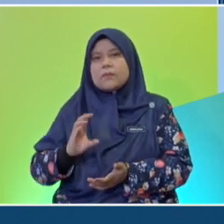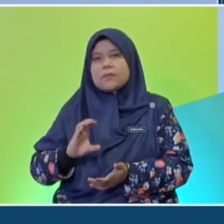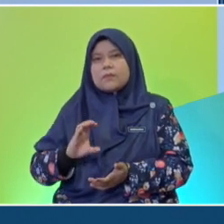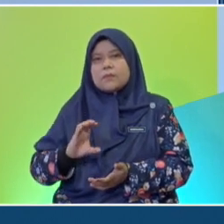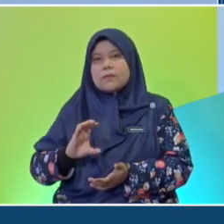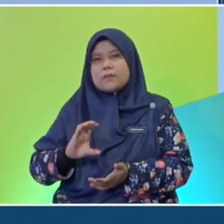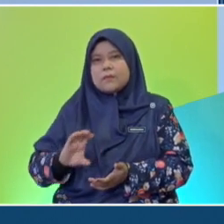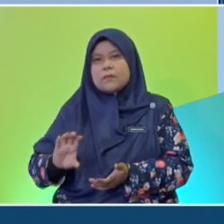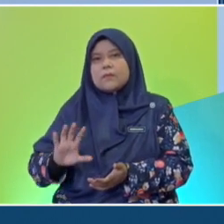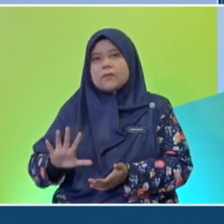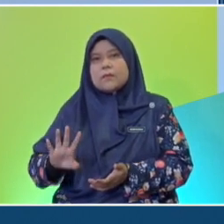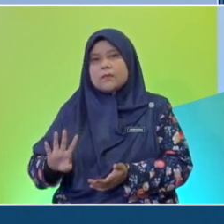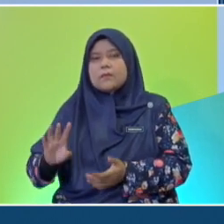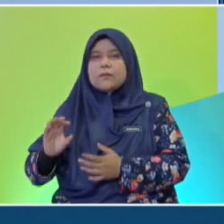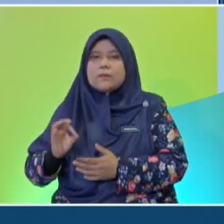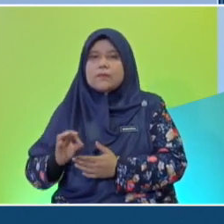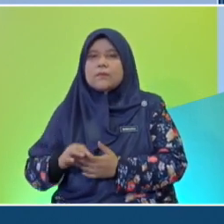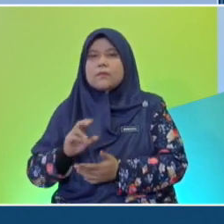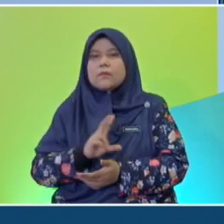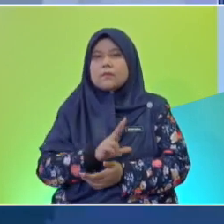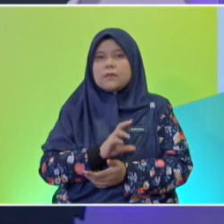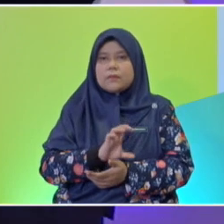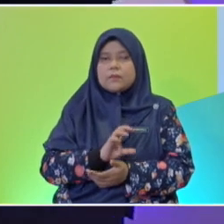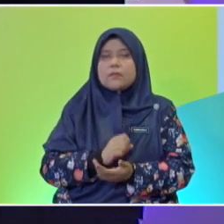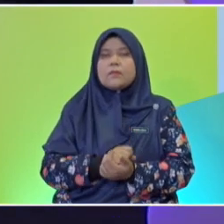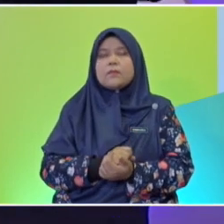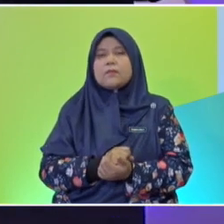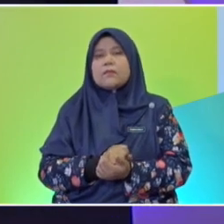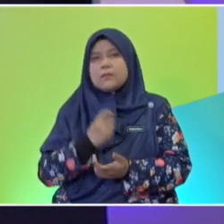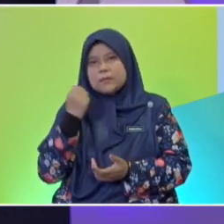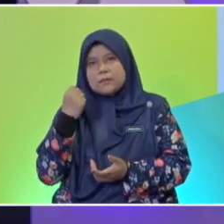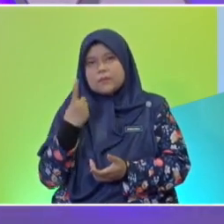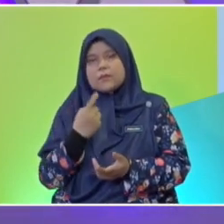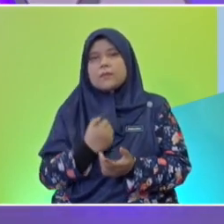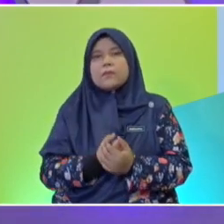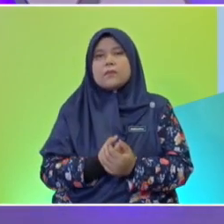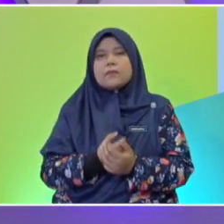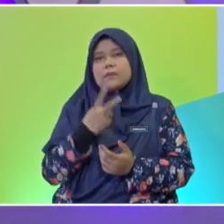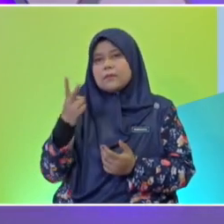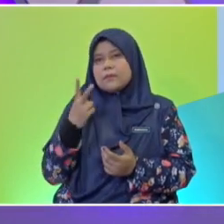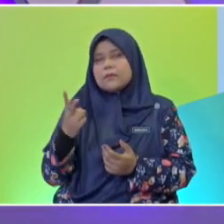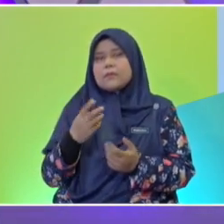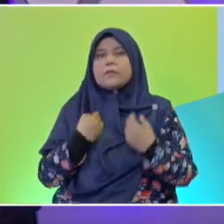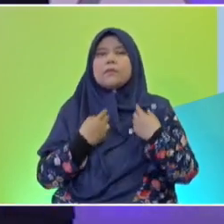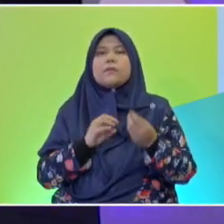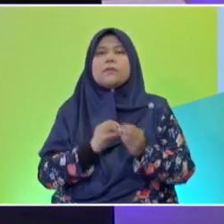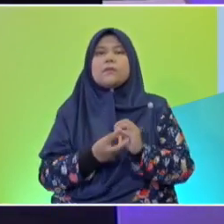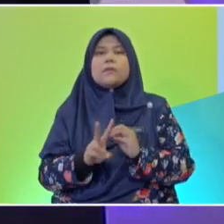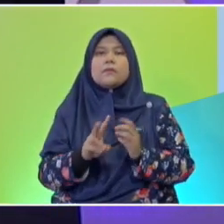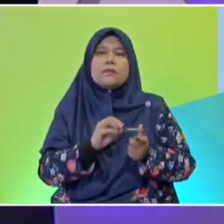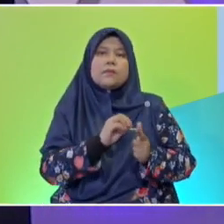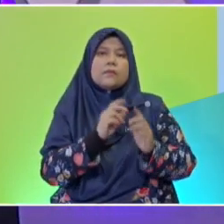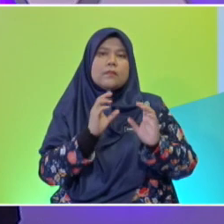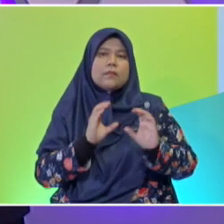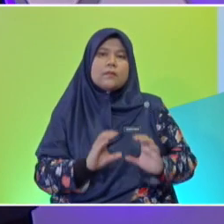4 Sin untuk 30 kg itu untuk kaidah kita lihat kaidah kedua ada kaidah kedua gris